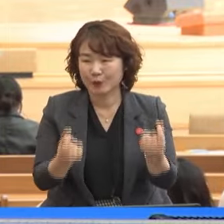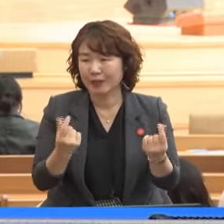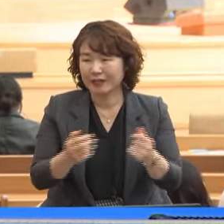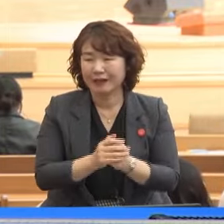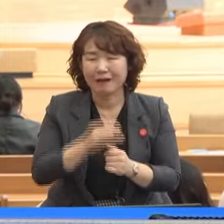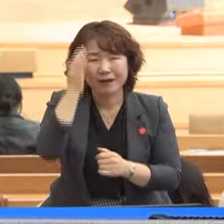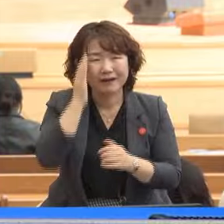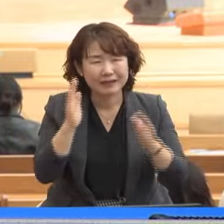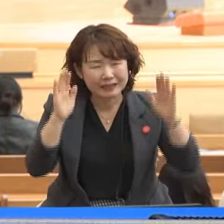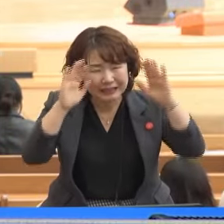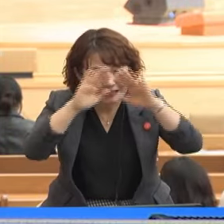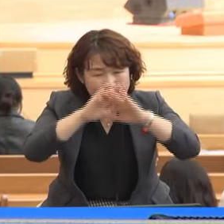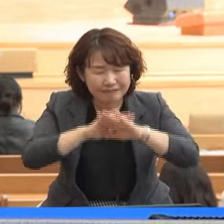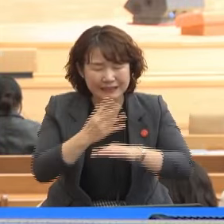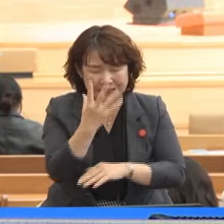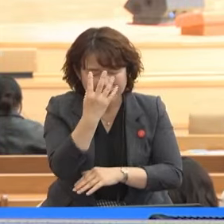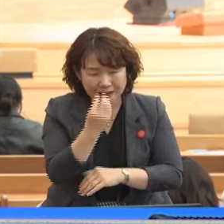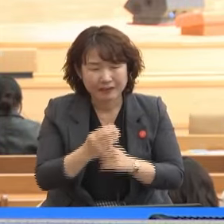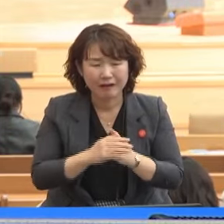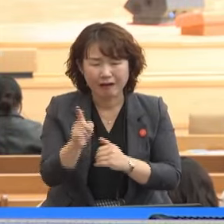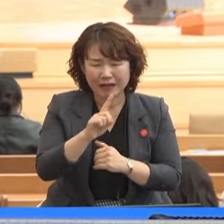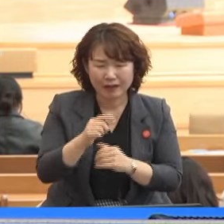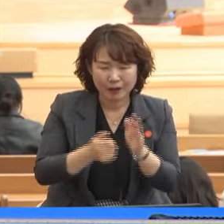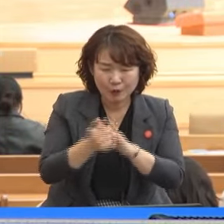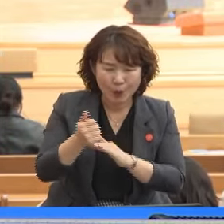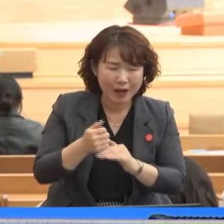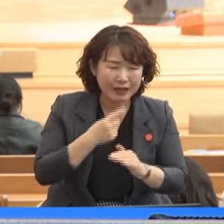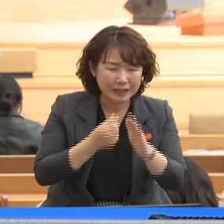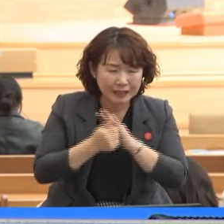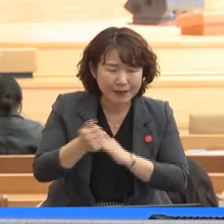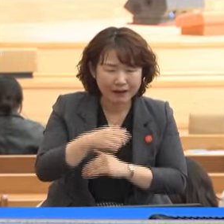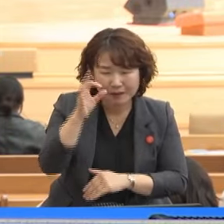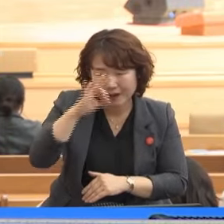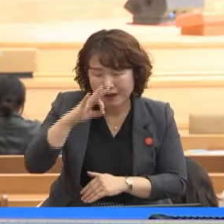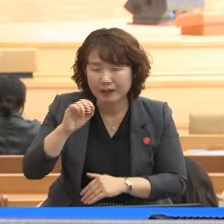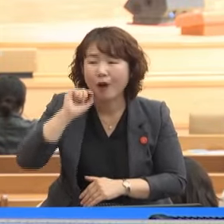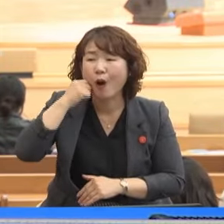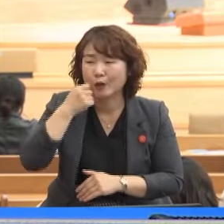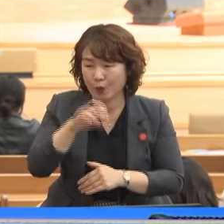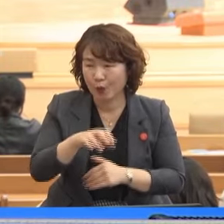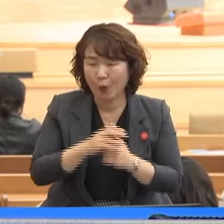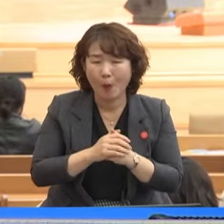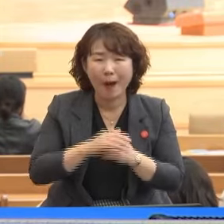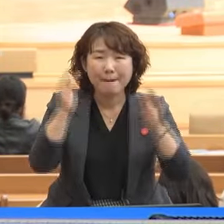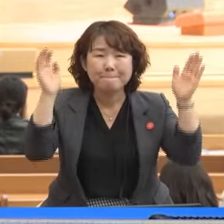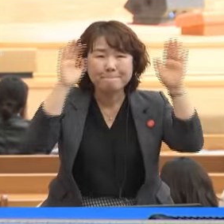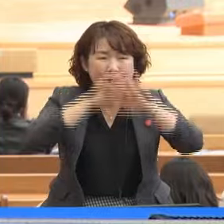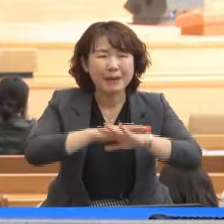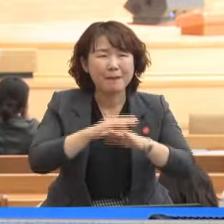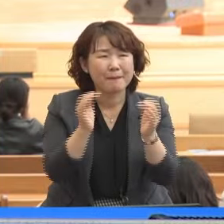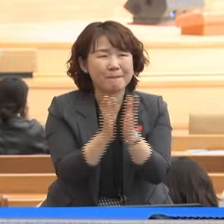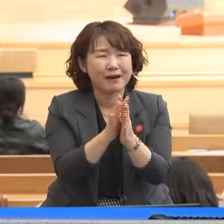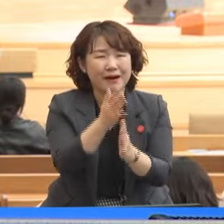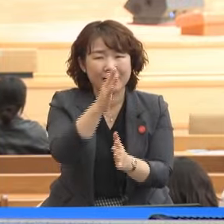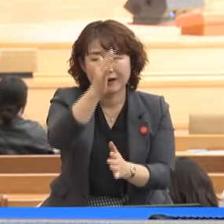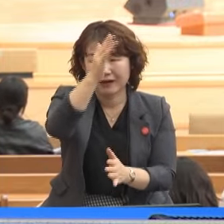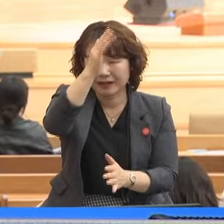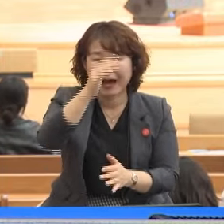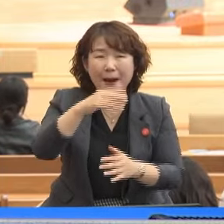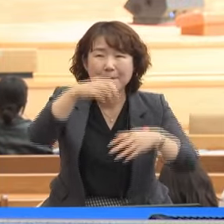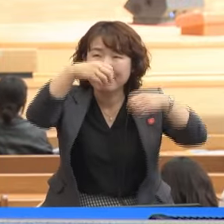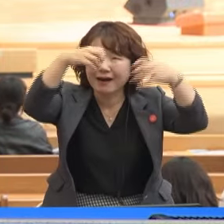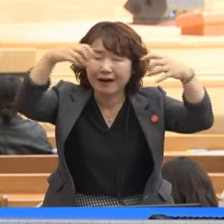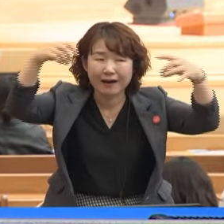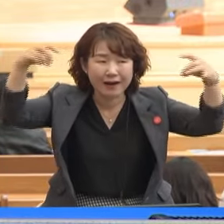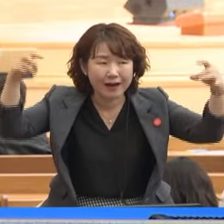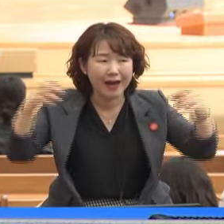어두침침한 어디 하나 소망을 희망을 발견할 수 없는 밤에 휘황찬란하게 막 불을 밝히고 조명을